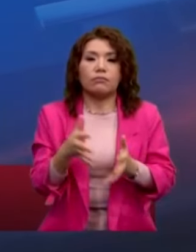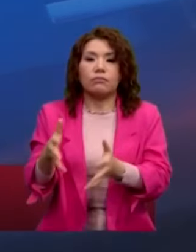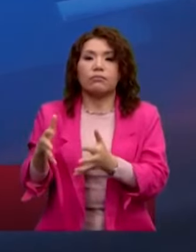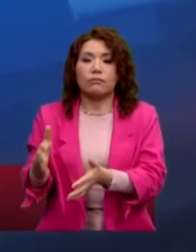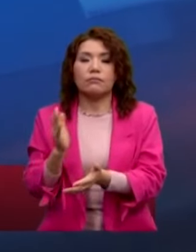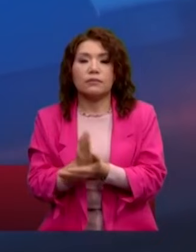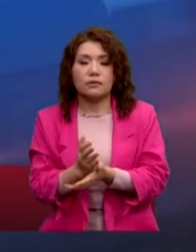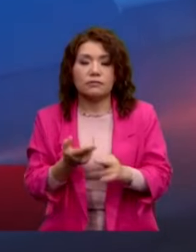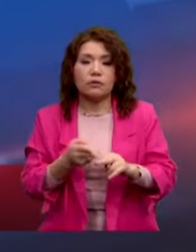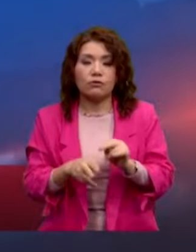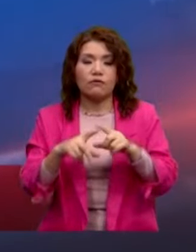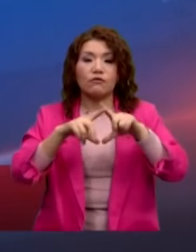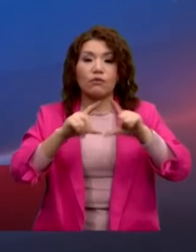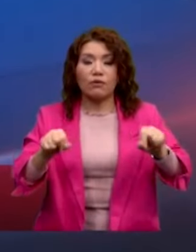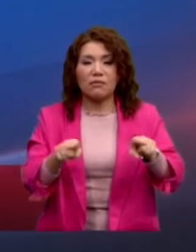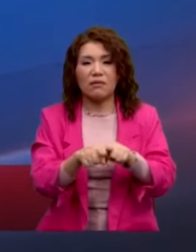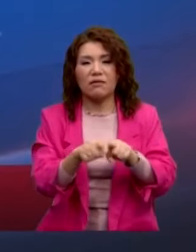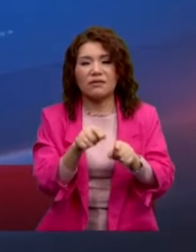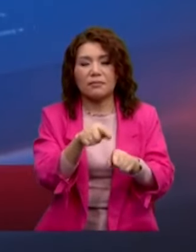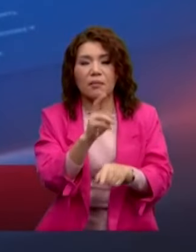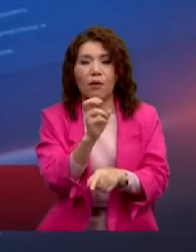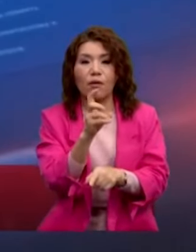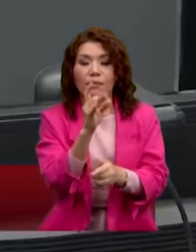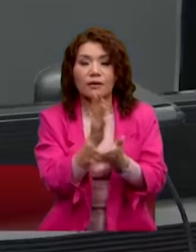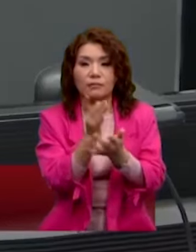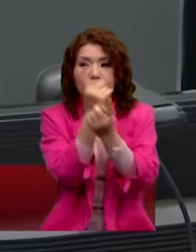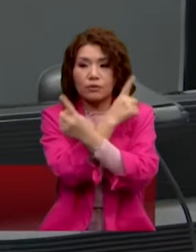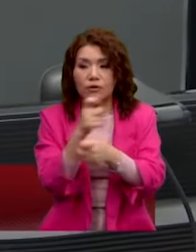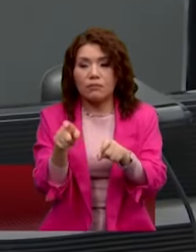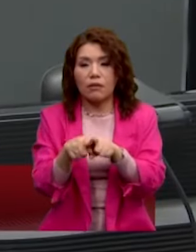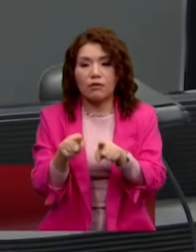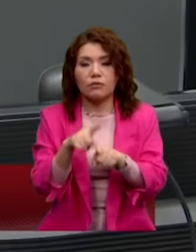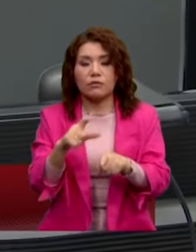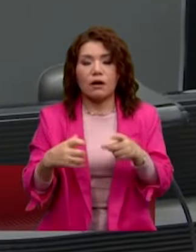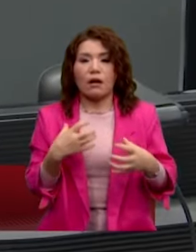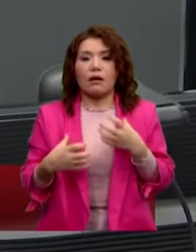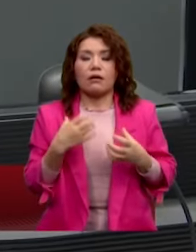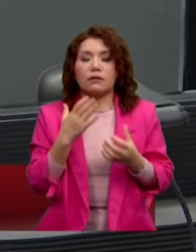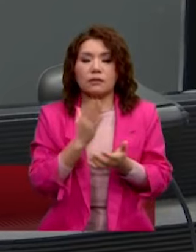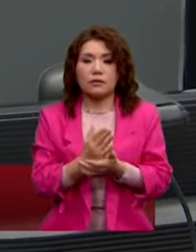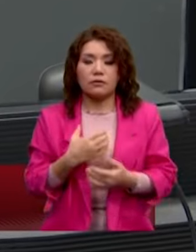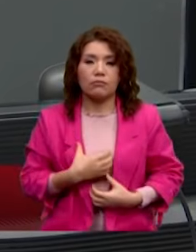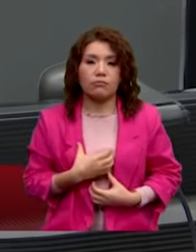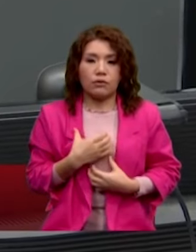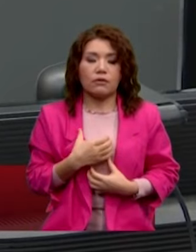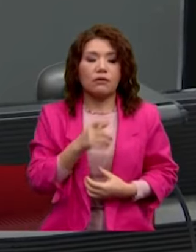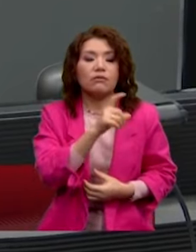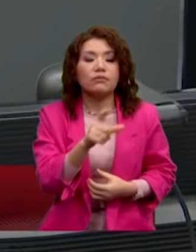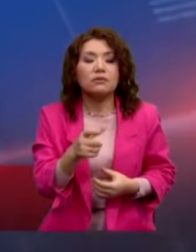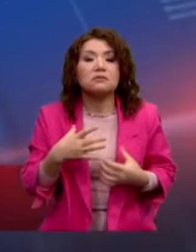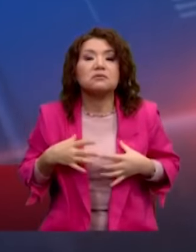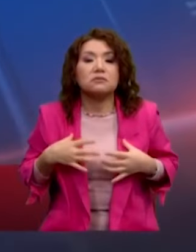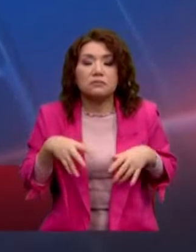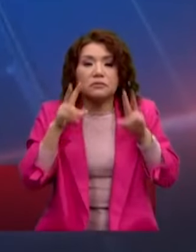сказать о том, что в какой-то школе заложили бомбу. Это тоже условный терроризм, да, то есть я испугал людей. Зачем? Я не